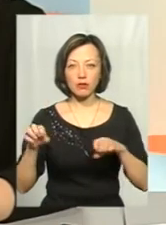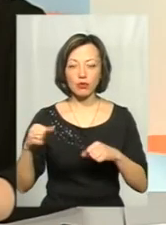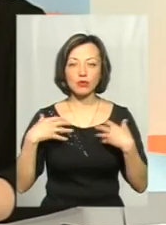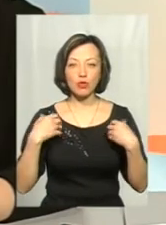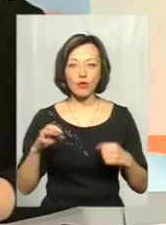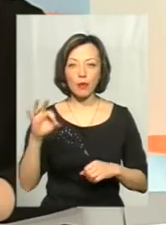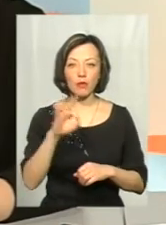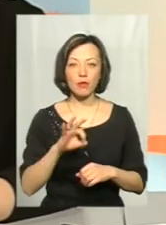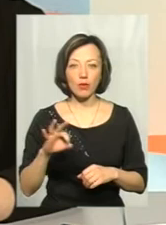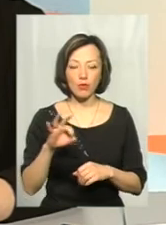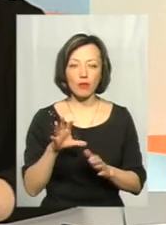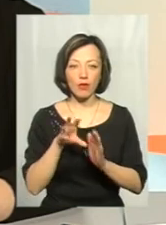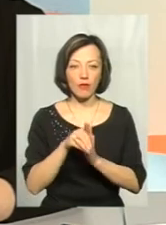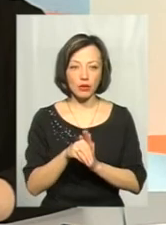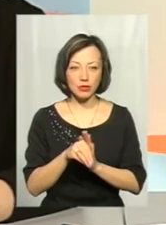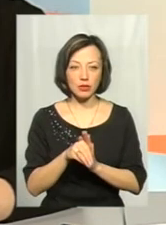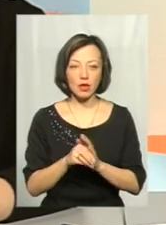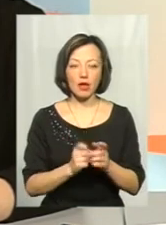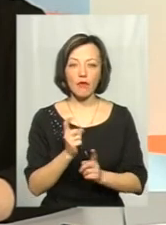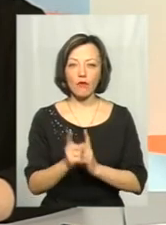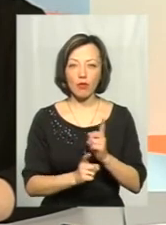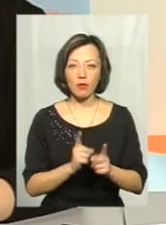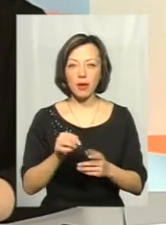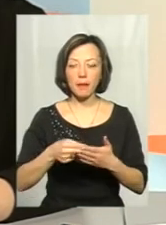приводу саме от впровадження реформи і